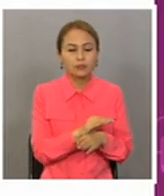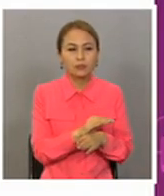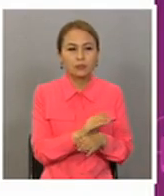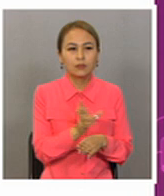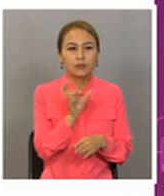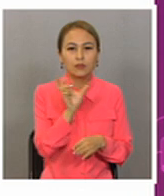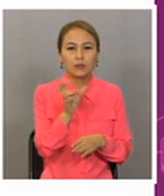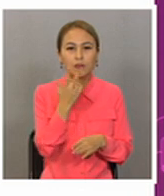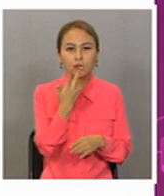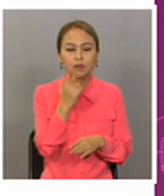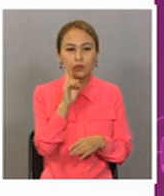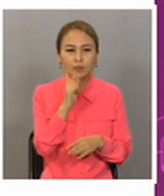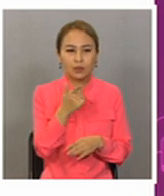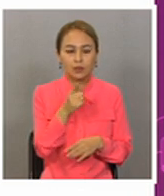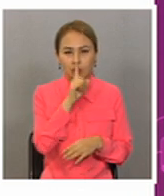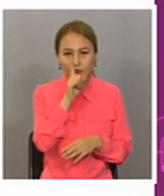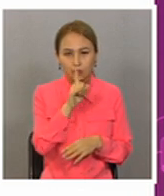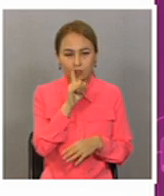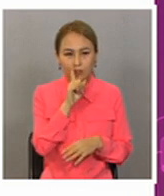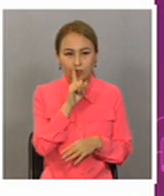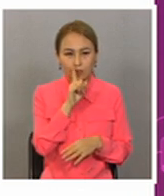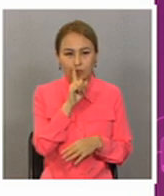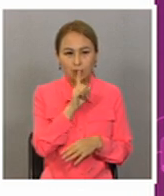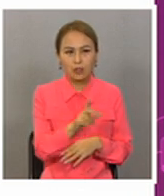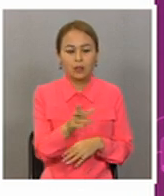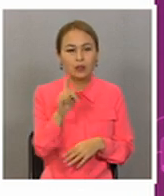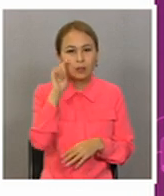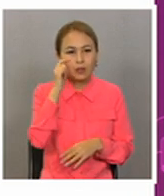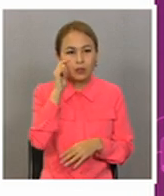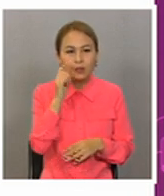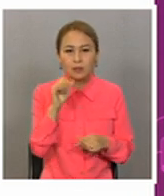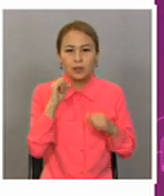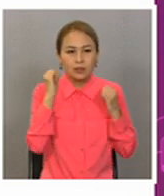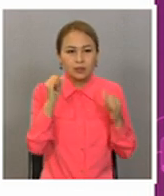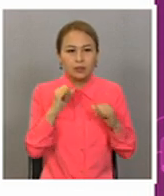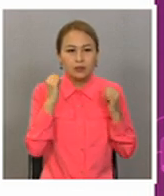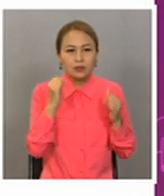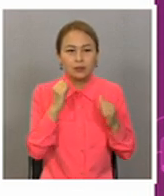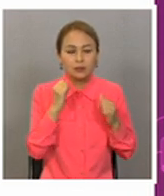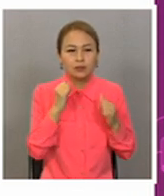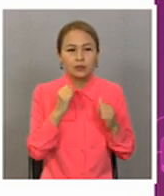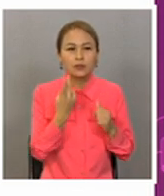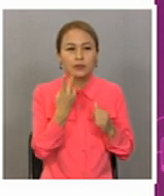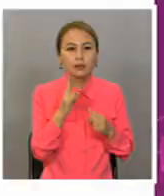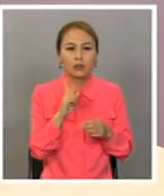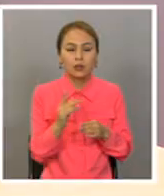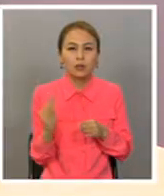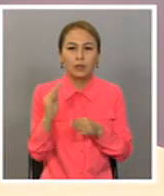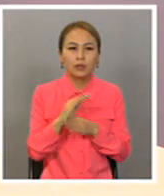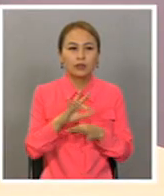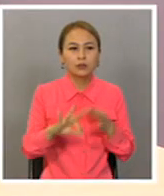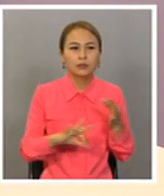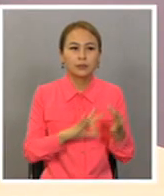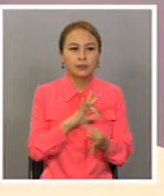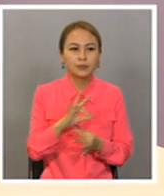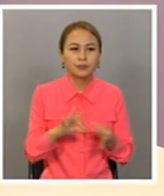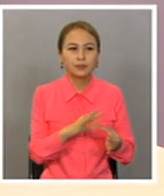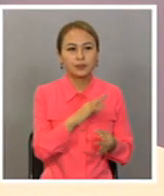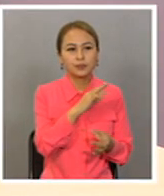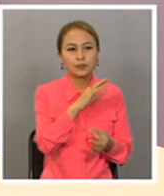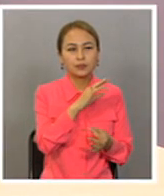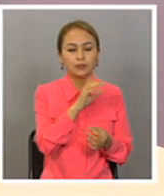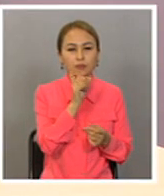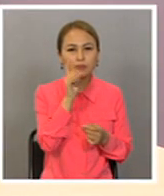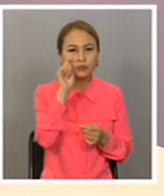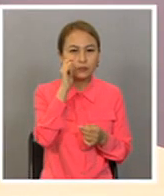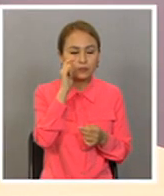3 килограмм сәбіз, ал пияз белгісіз. 2 килограмм артық екен. Сәбіз бен пияздың